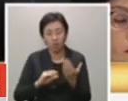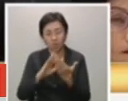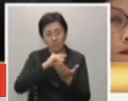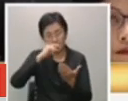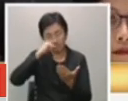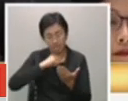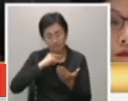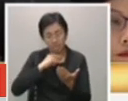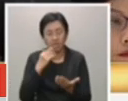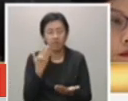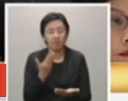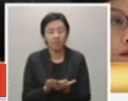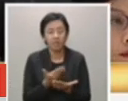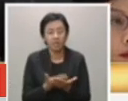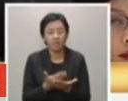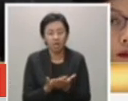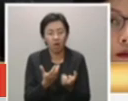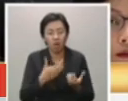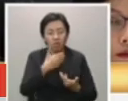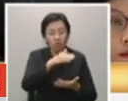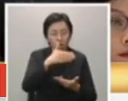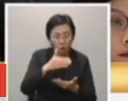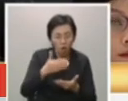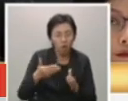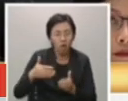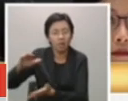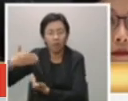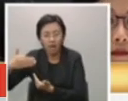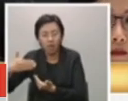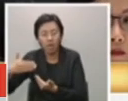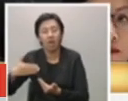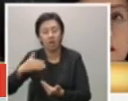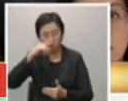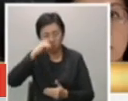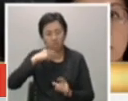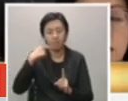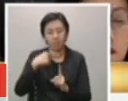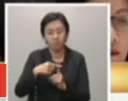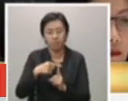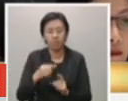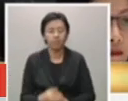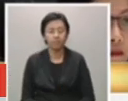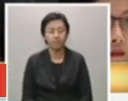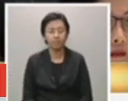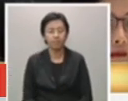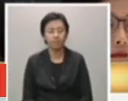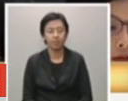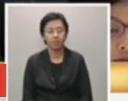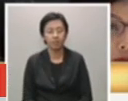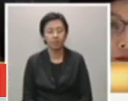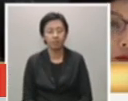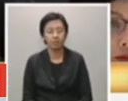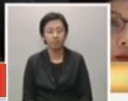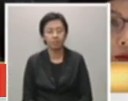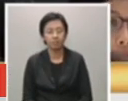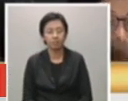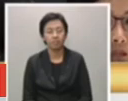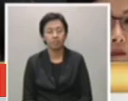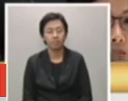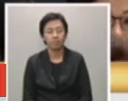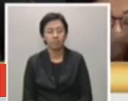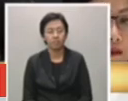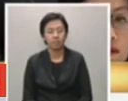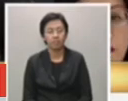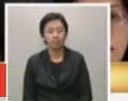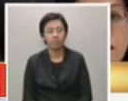คือการส่งออกลบนำเข้าเนี่ยเป็นบวกครับจริงๆแล้วเนี่ยภาวะการที่เรียกว่า